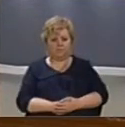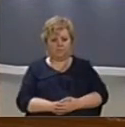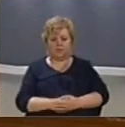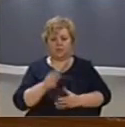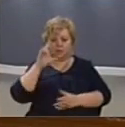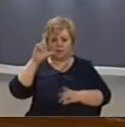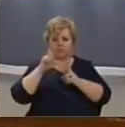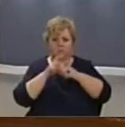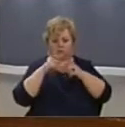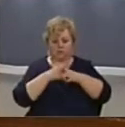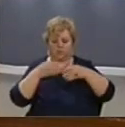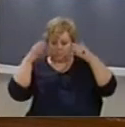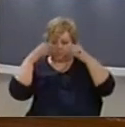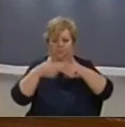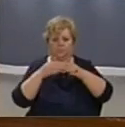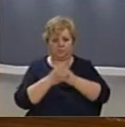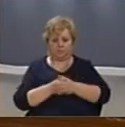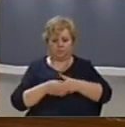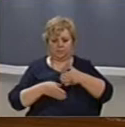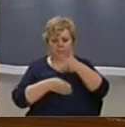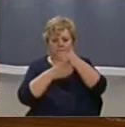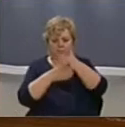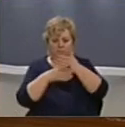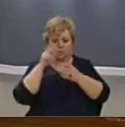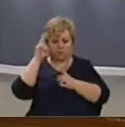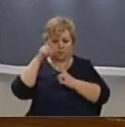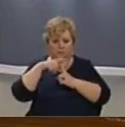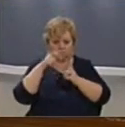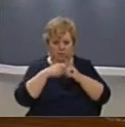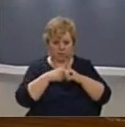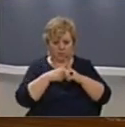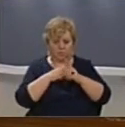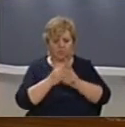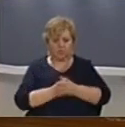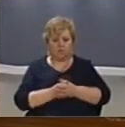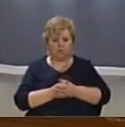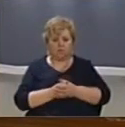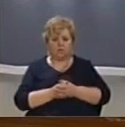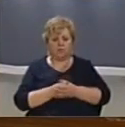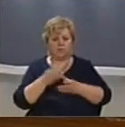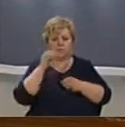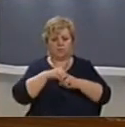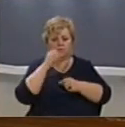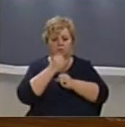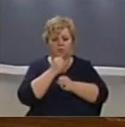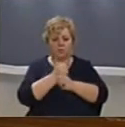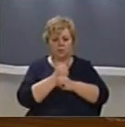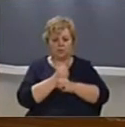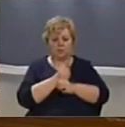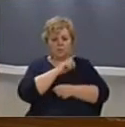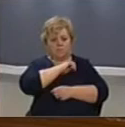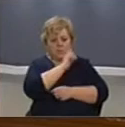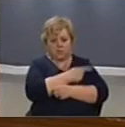LDK është e përkushtuar ta ndihmoj RTK-n në përmbushjen e misionit të saj për një medium të